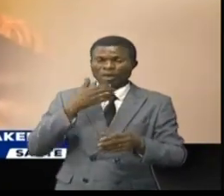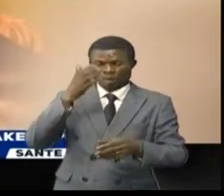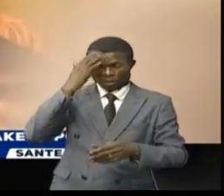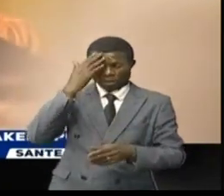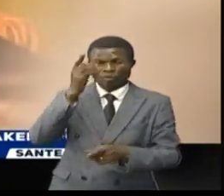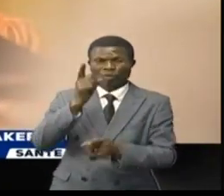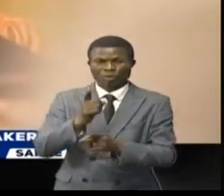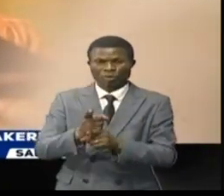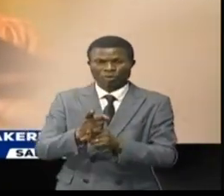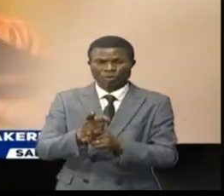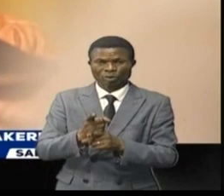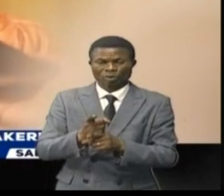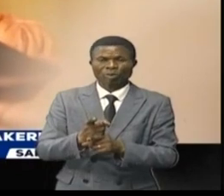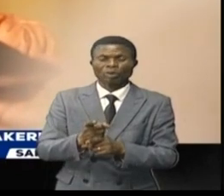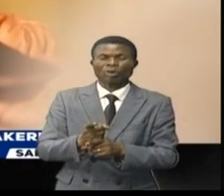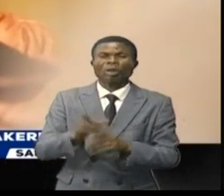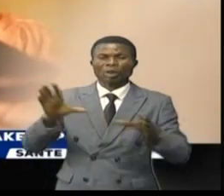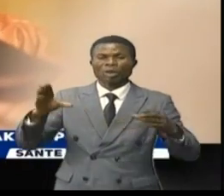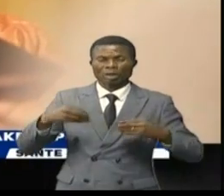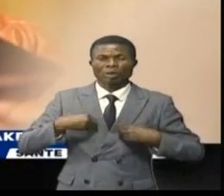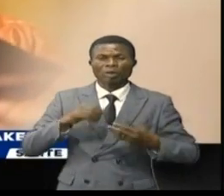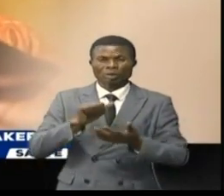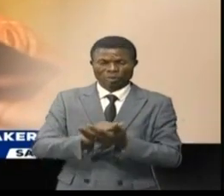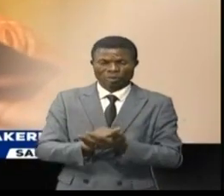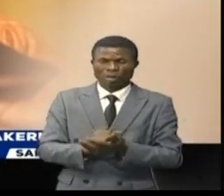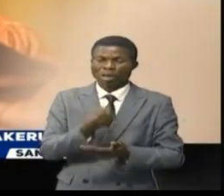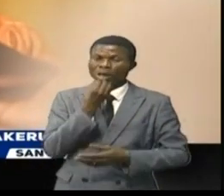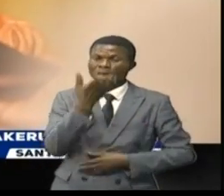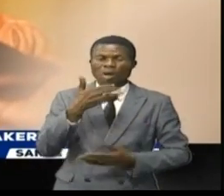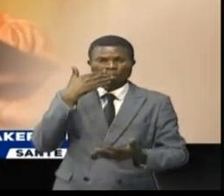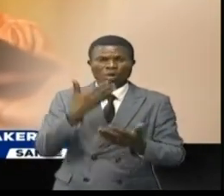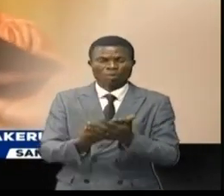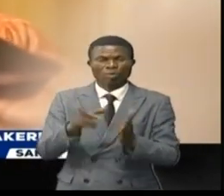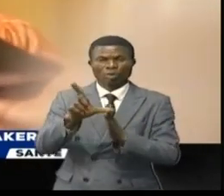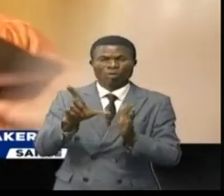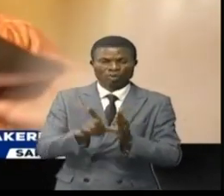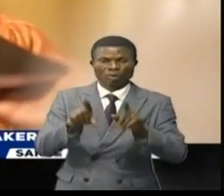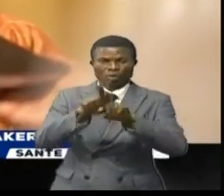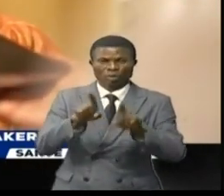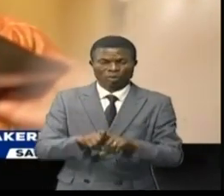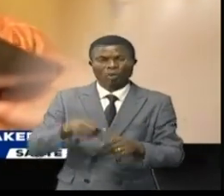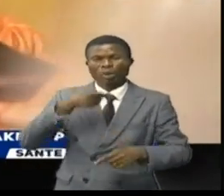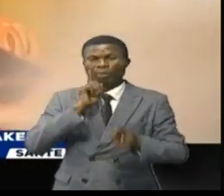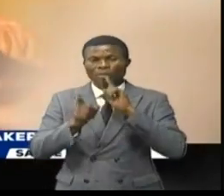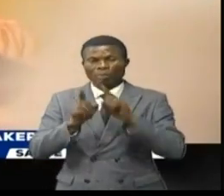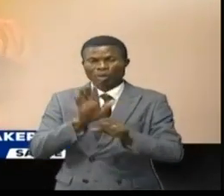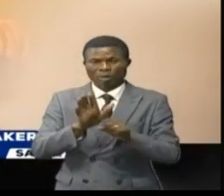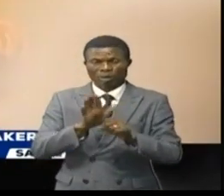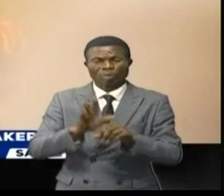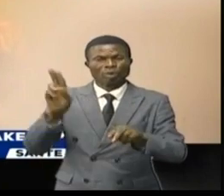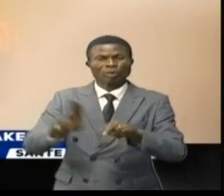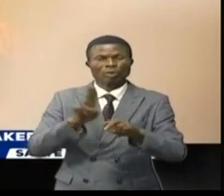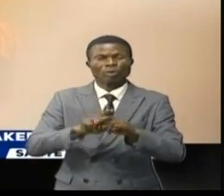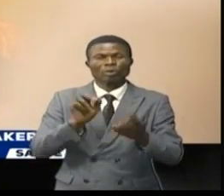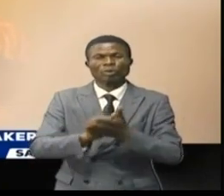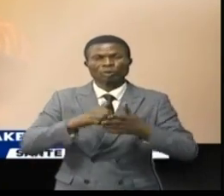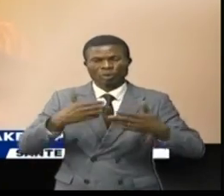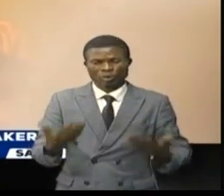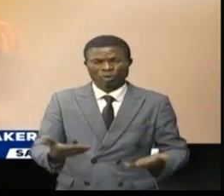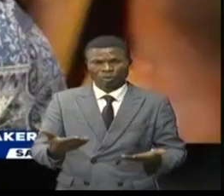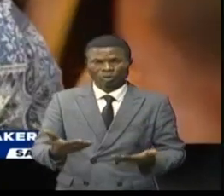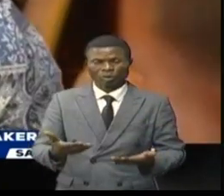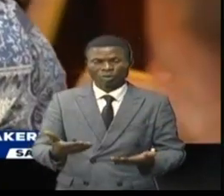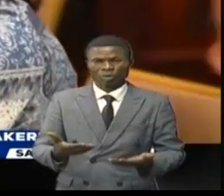Assurer qu'elle soit un modèle de loi, mais aussi nous avons discuté de sa mise en œuvre